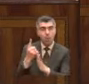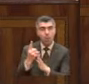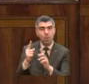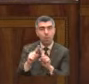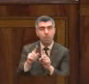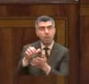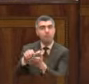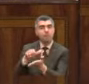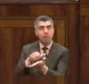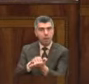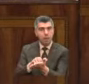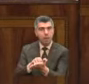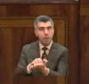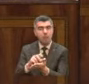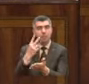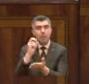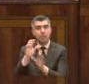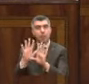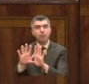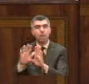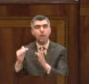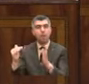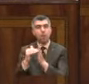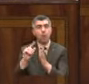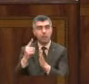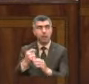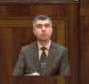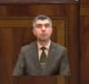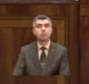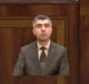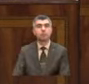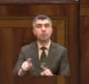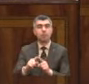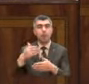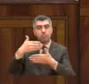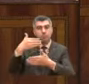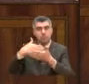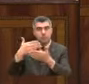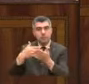الخضراء 210 مليون ديال الدرهم. قيد الإنجاز فيما يتعلق بالبنايات الخضراء